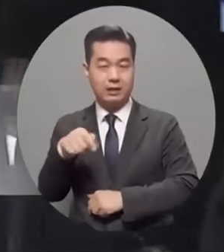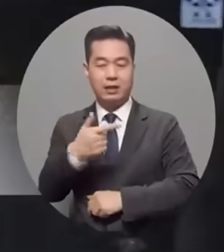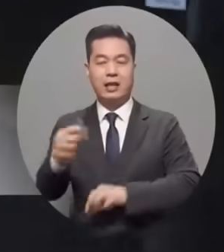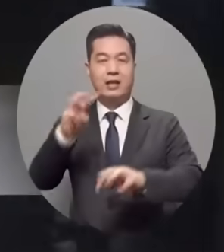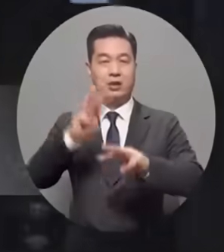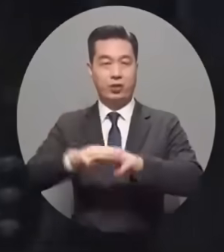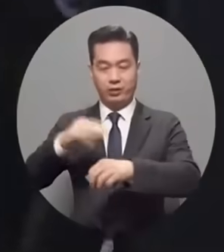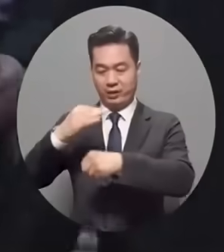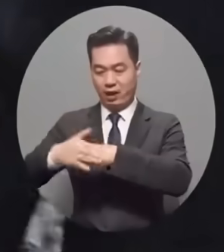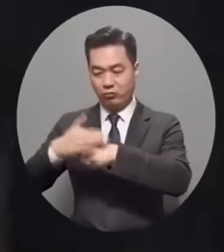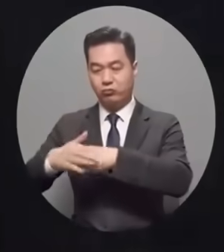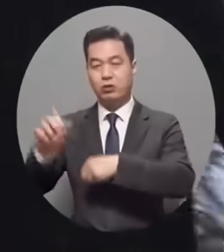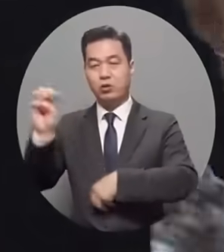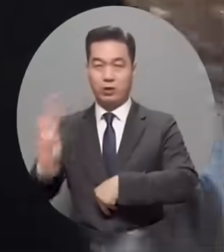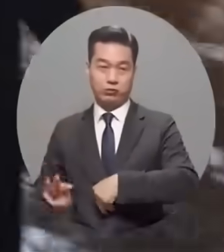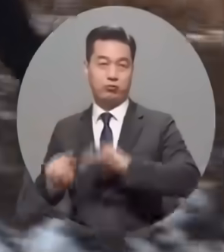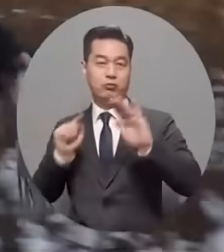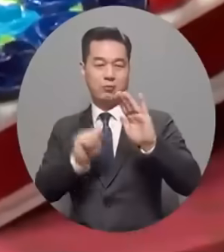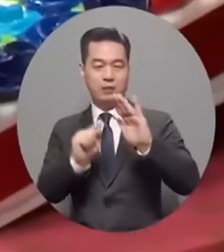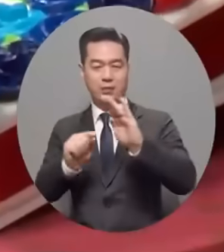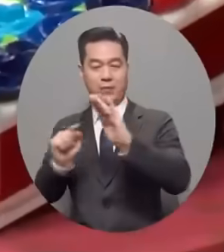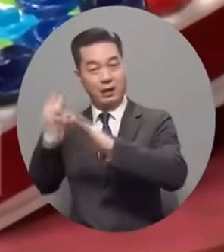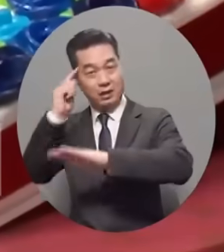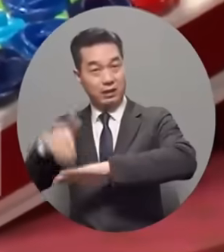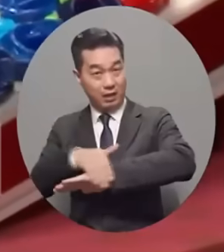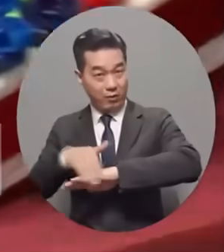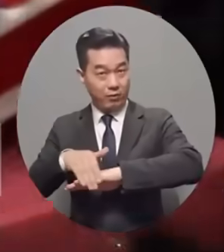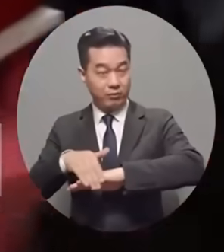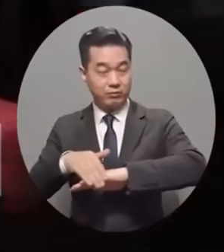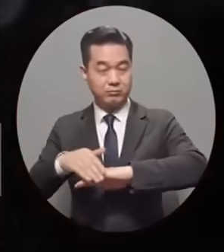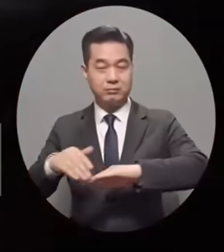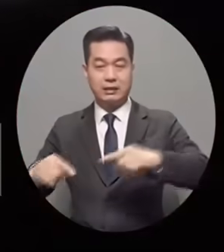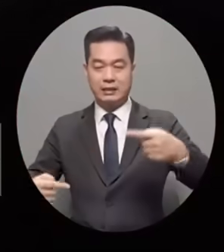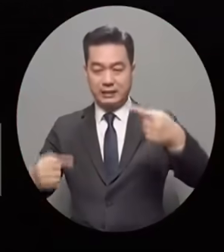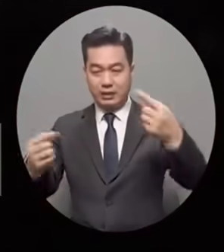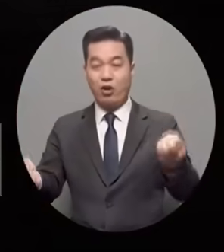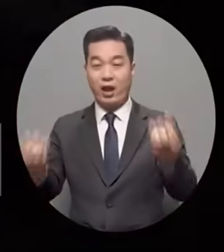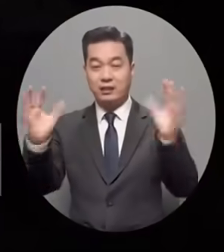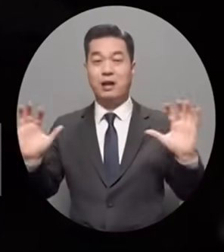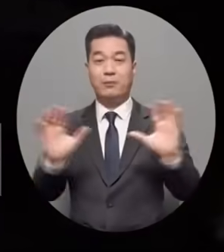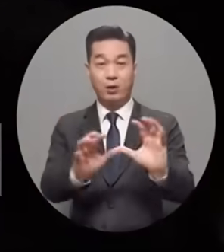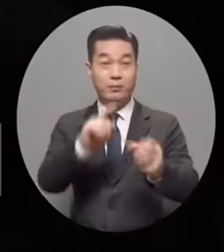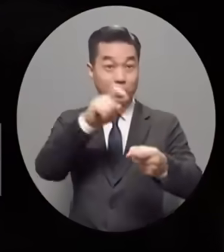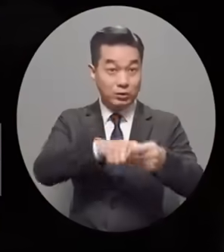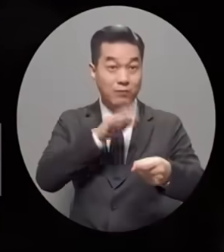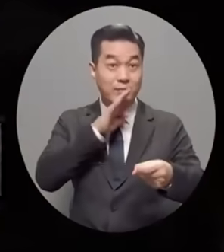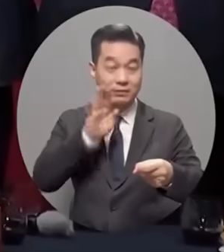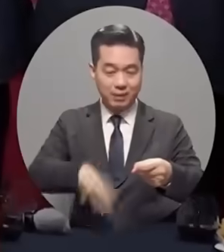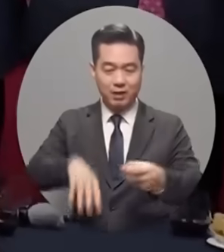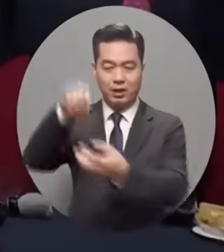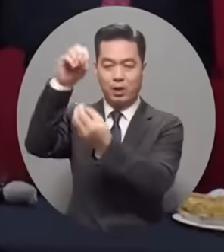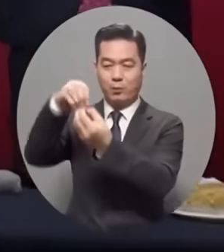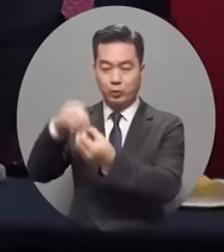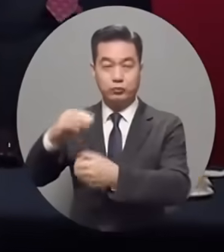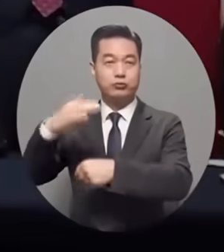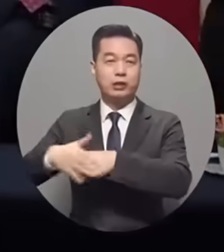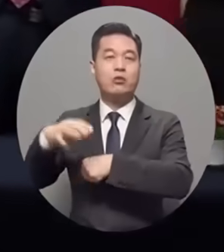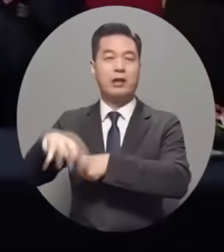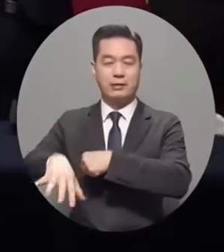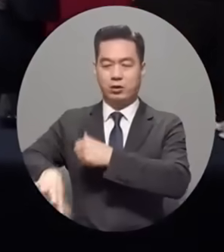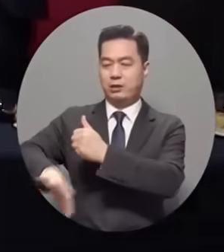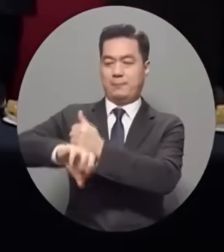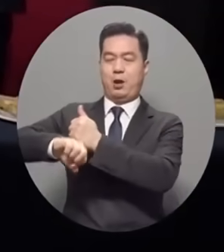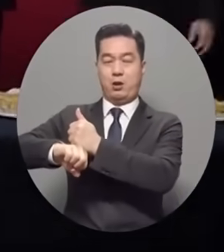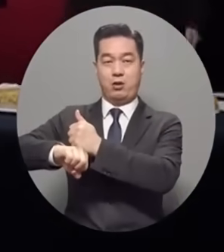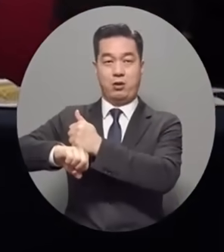잇따라 방문합니다. 국민의힘 신년 행사 참석이 목적이지만 보수의 텃밭인 대구에서 지지층을